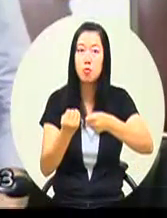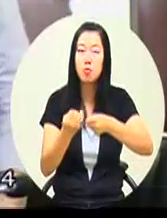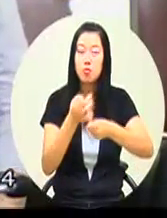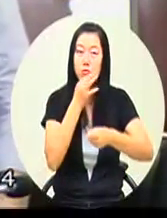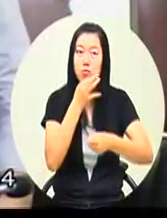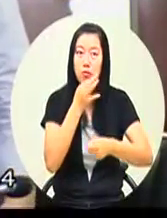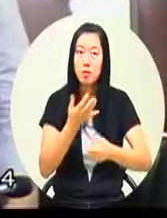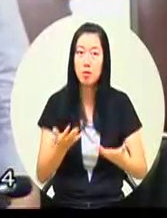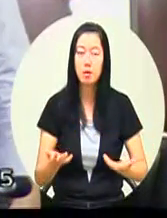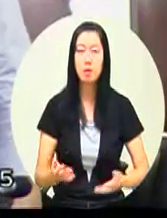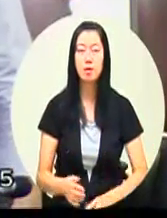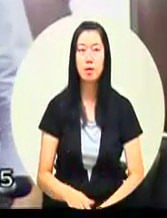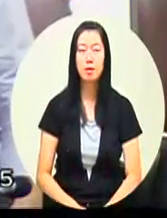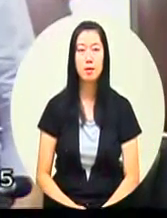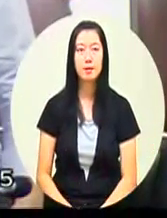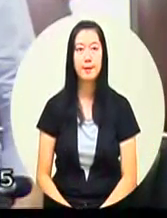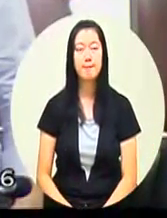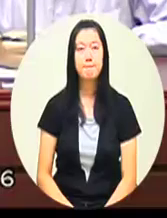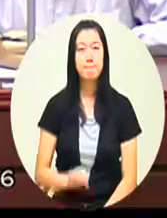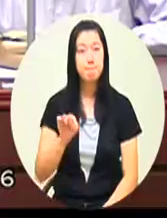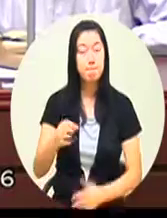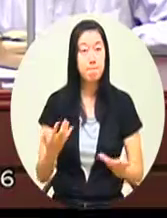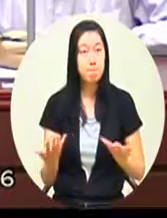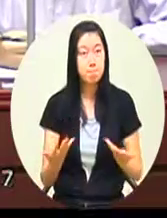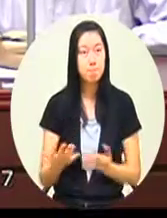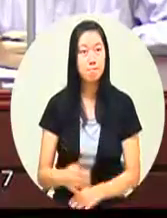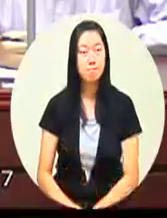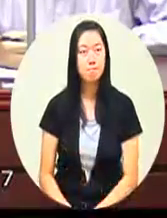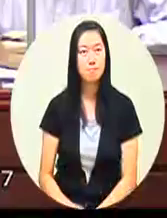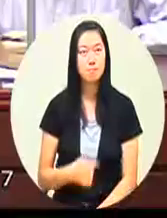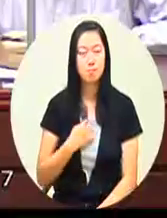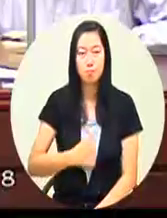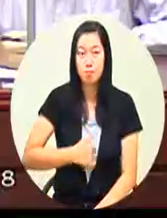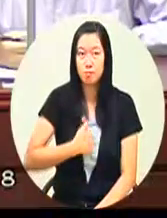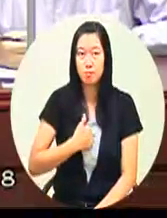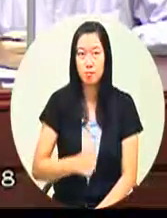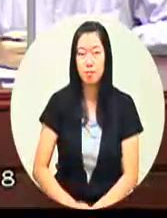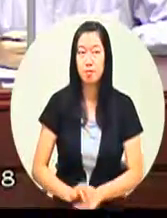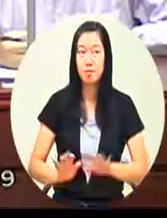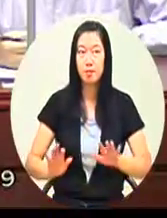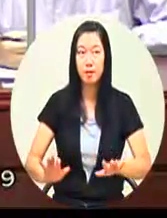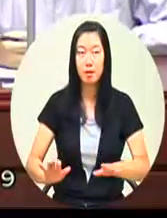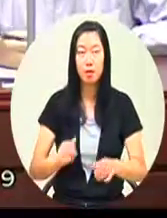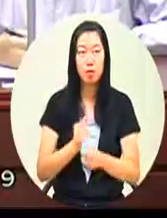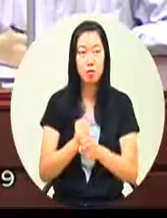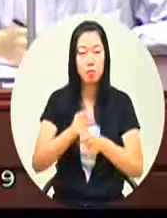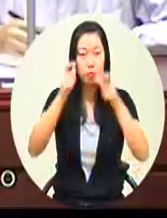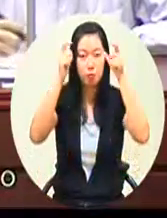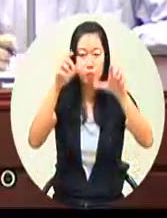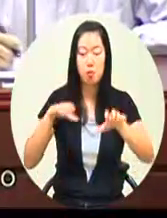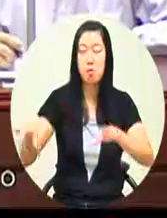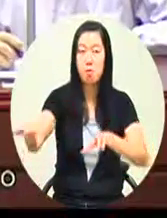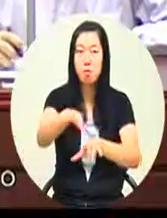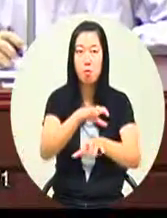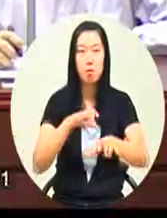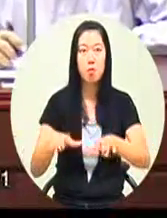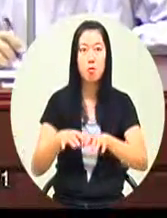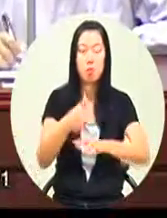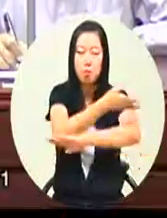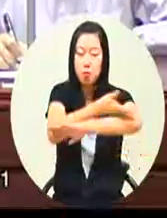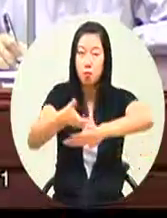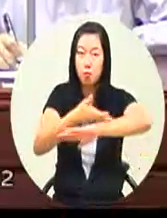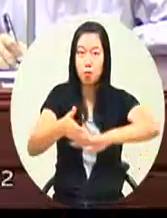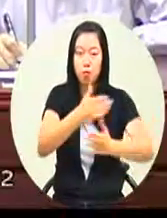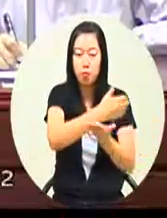付？ 跟议员报告这个部分，我们其实目前在高雄市很多的这种排水系统里